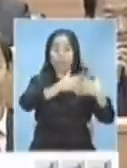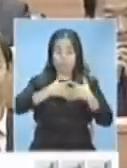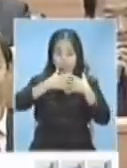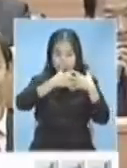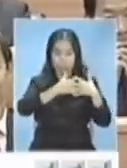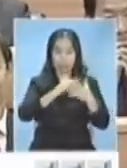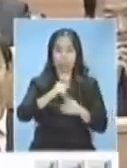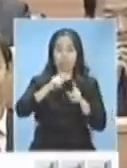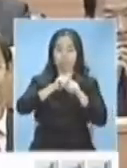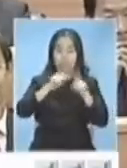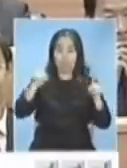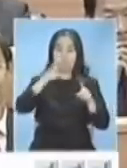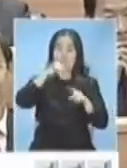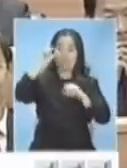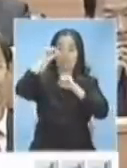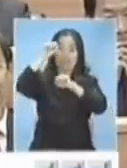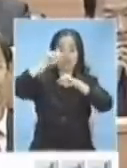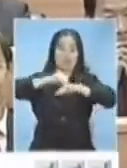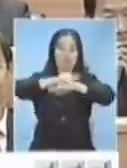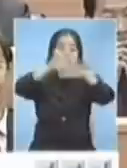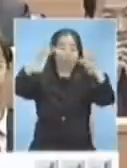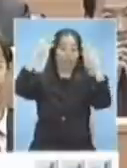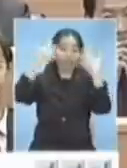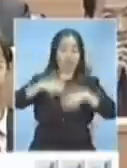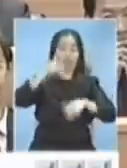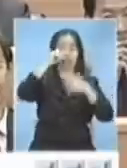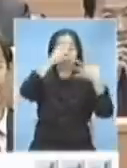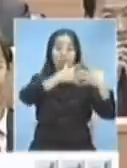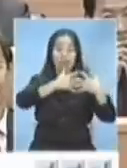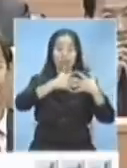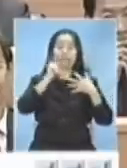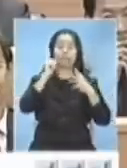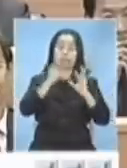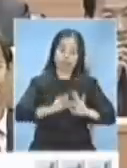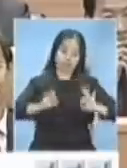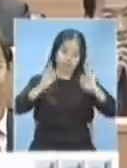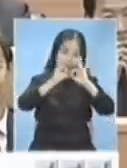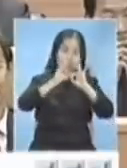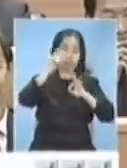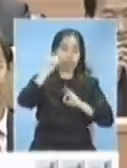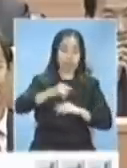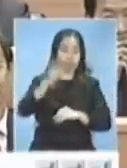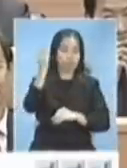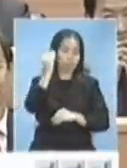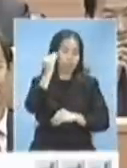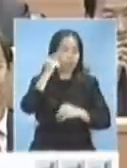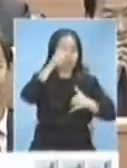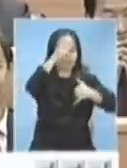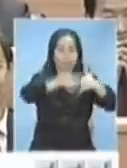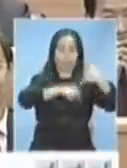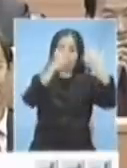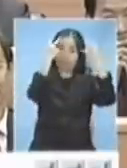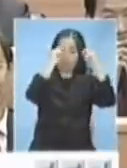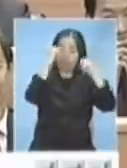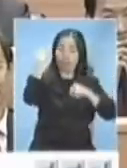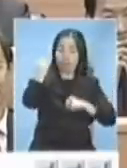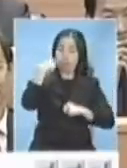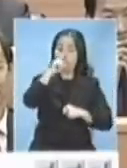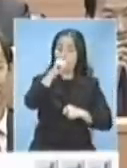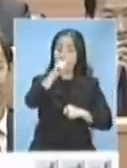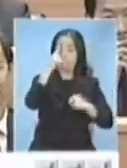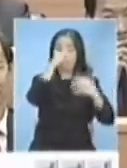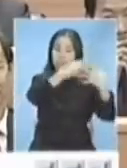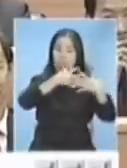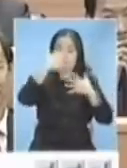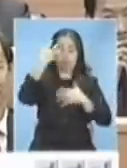าแต่เมื่อเขามีประกาศเป็นทางการเช่นนี้มันจำเป็นค่ะที่ดิฉันจะต้องรู้ว่าท่านนายกได้สอบถามไปยังสหรัฐอเม